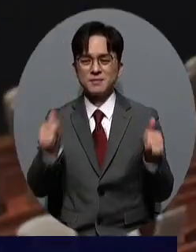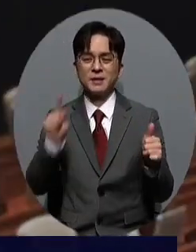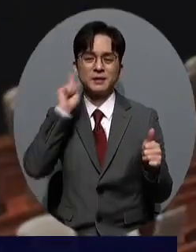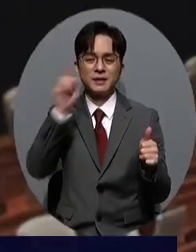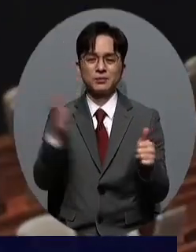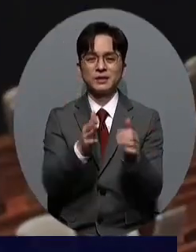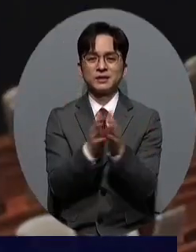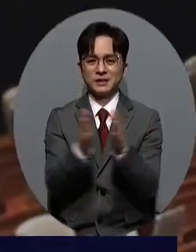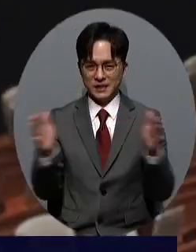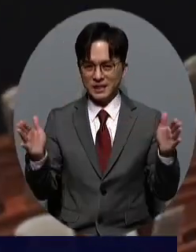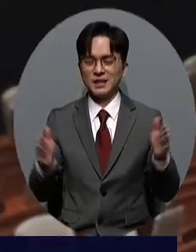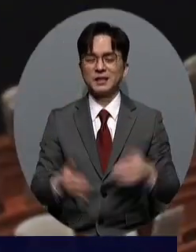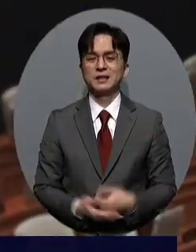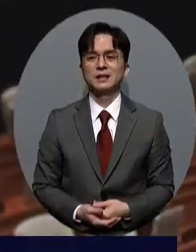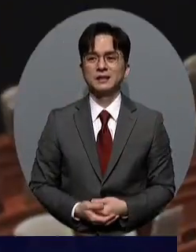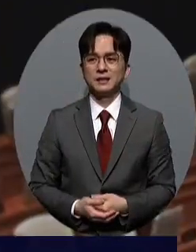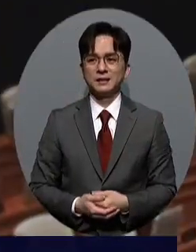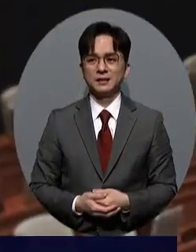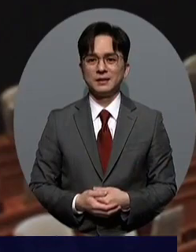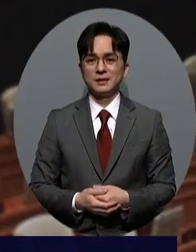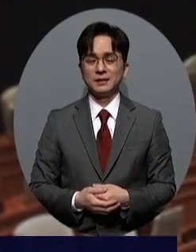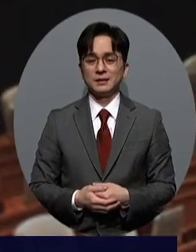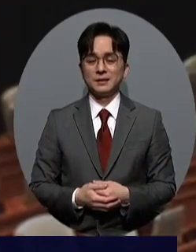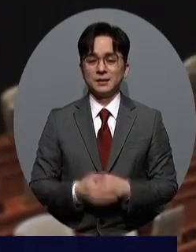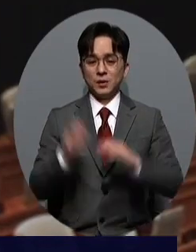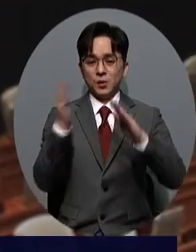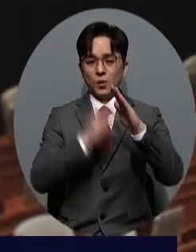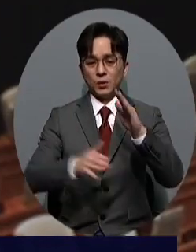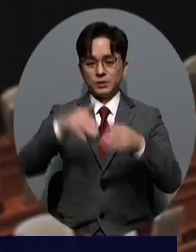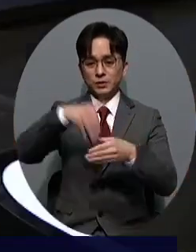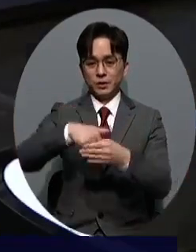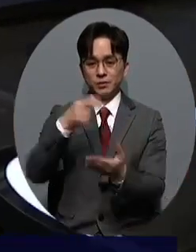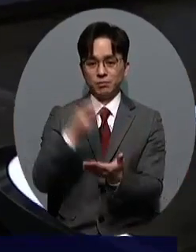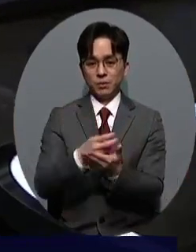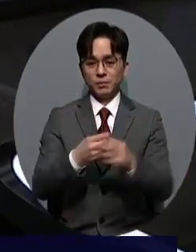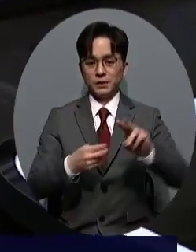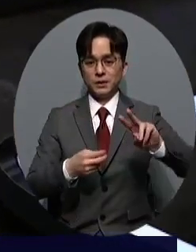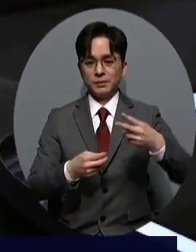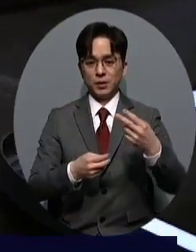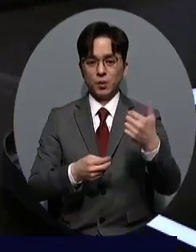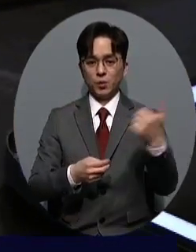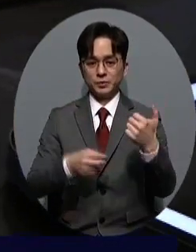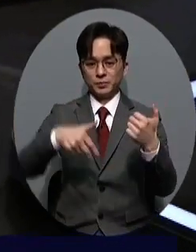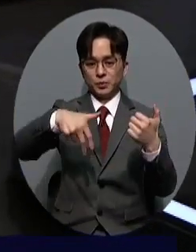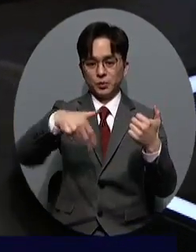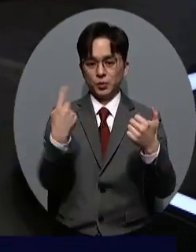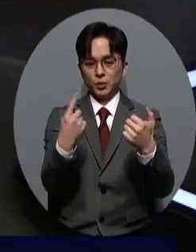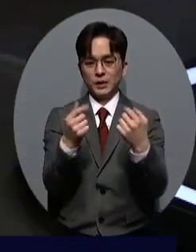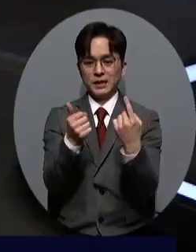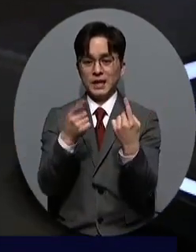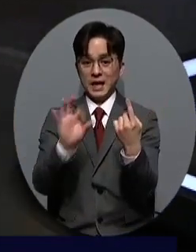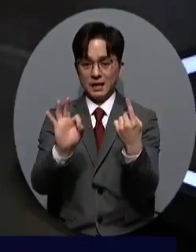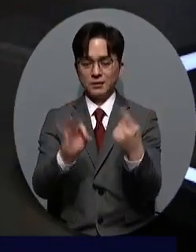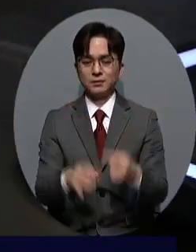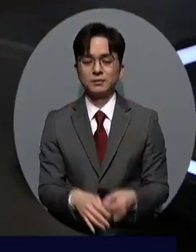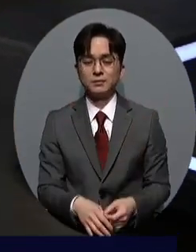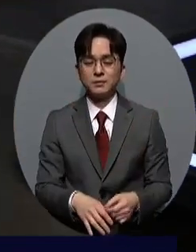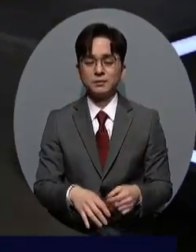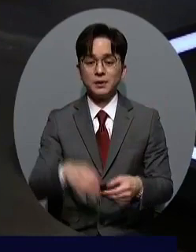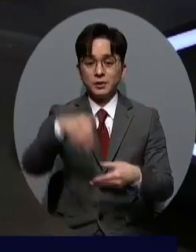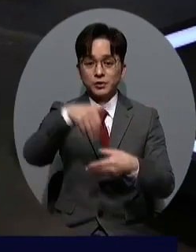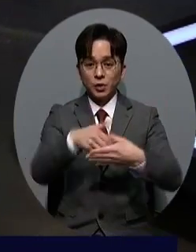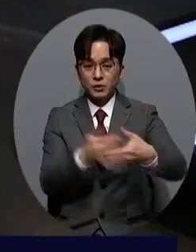혐의로 고발돼 재판에 넘겨졌죠. 공직선거법 250조 1항을 보시면 허위사실